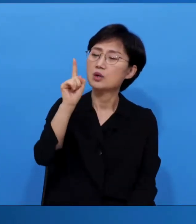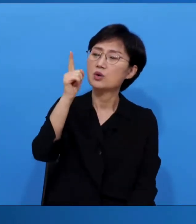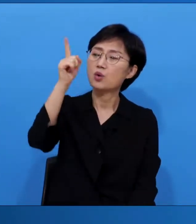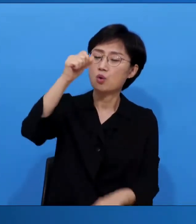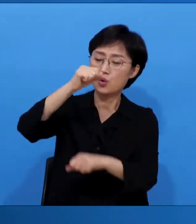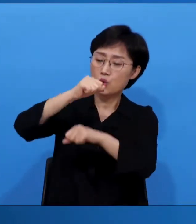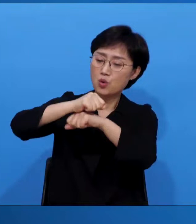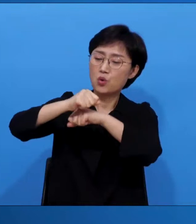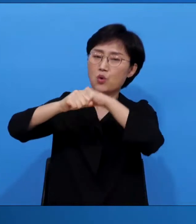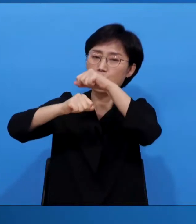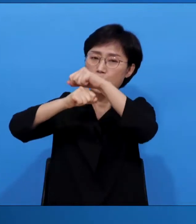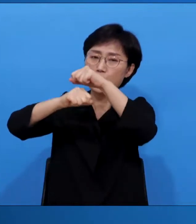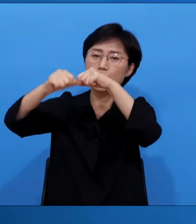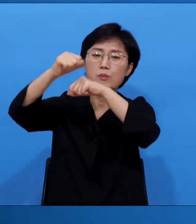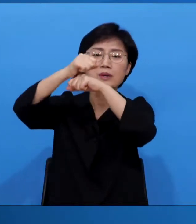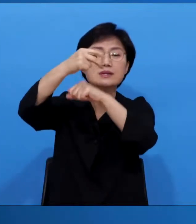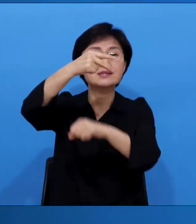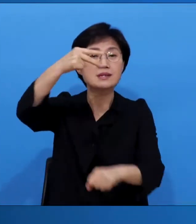저늘로